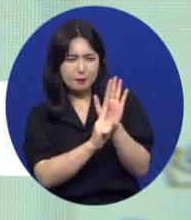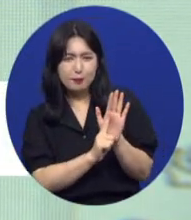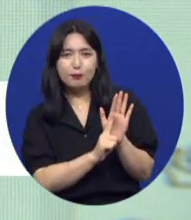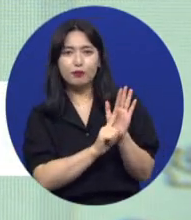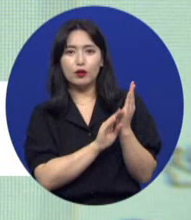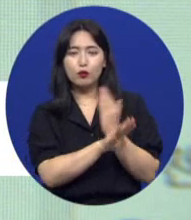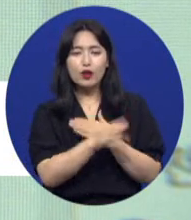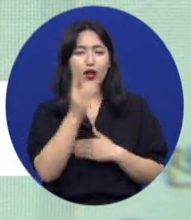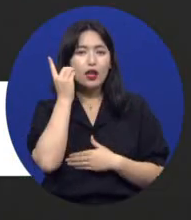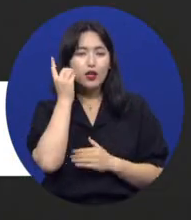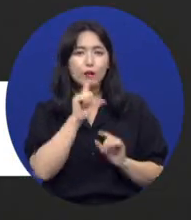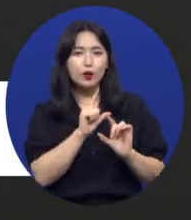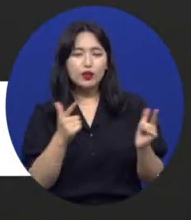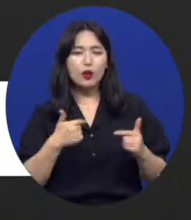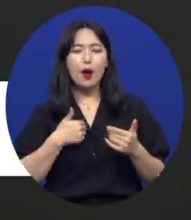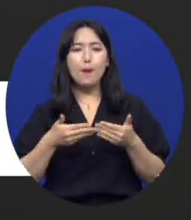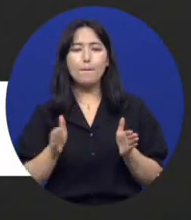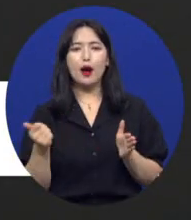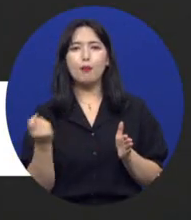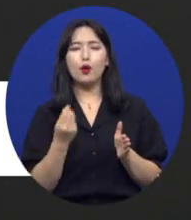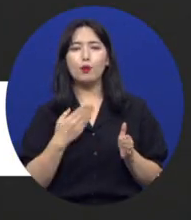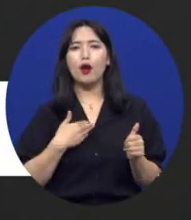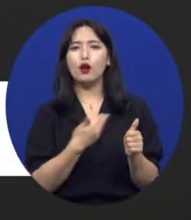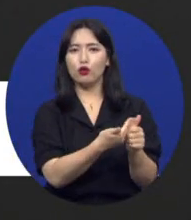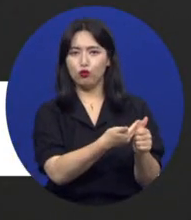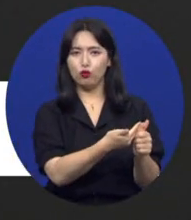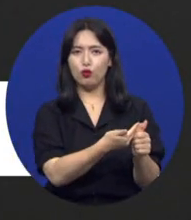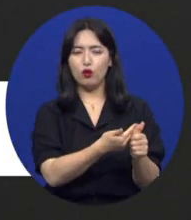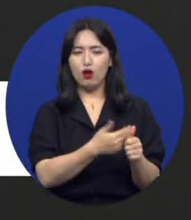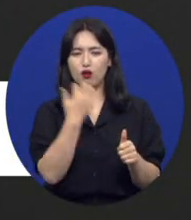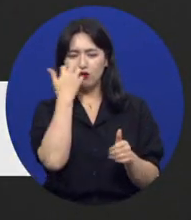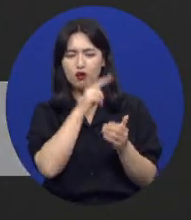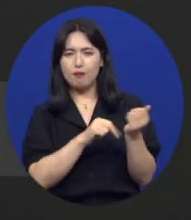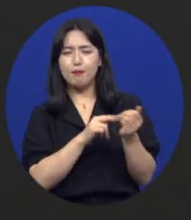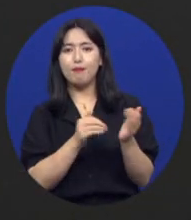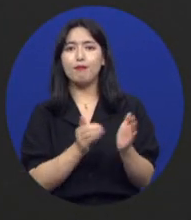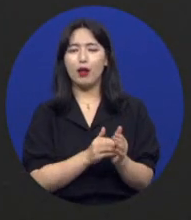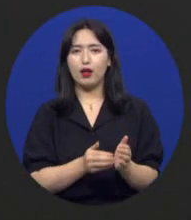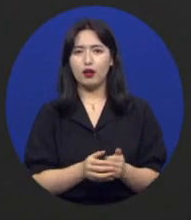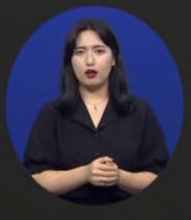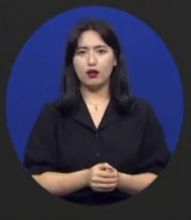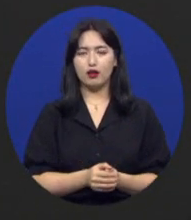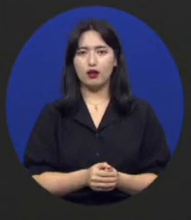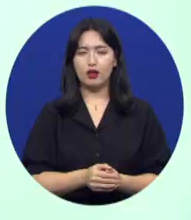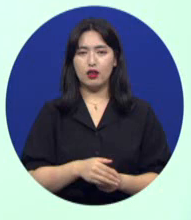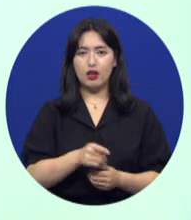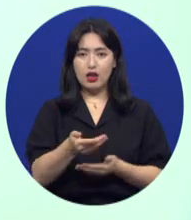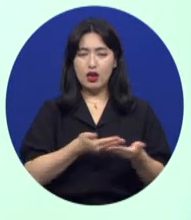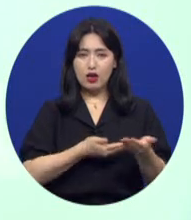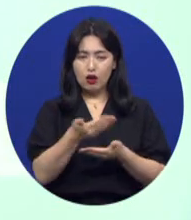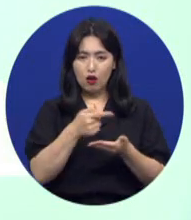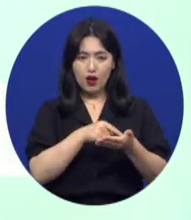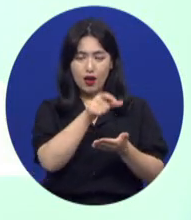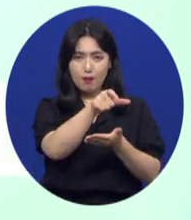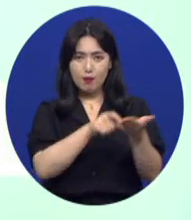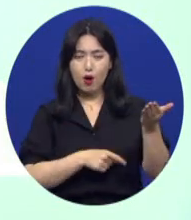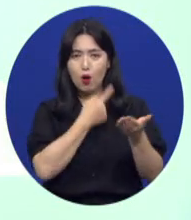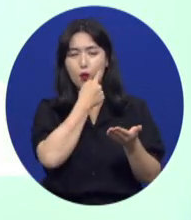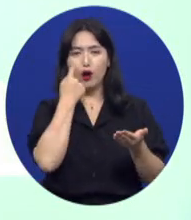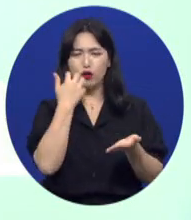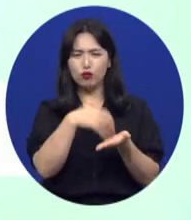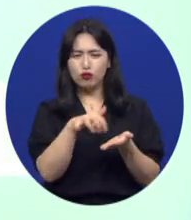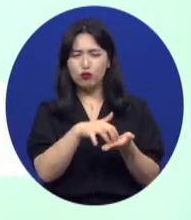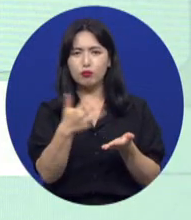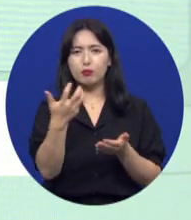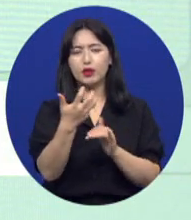휴대전화 등으로 당 후 수만 가르쳐주며 성매매를 해왔습니다 거래 장부 로 확인된 성매수 남성